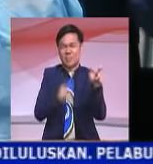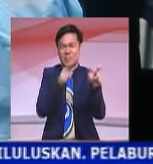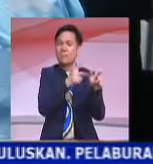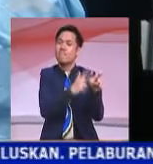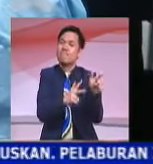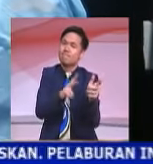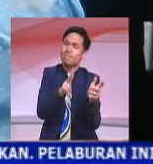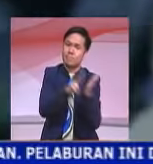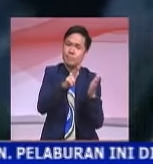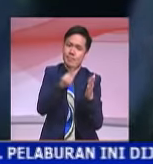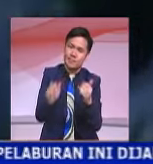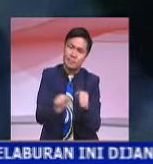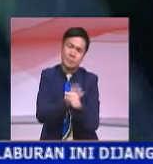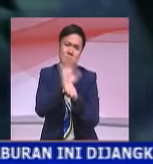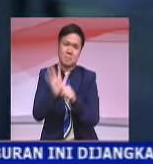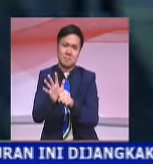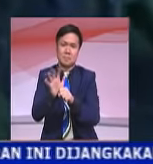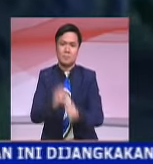disahkan positif.